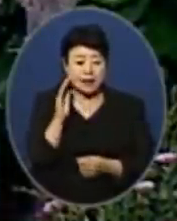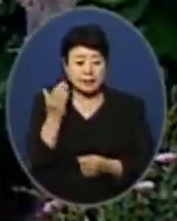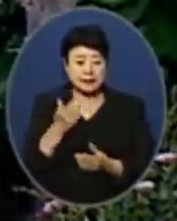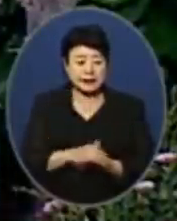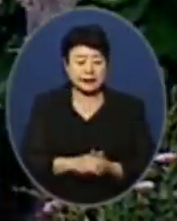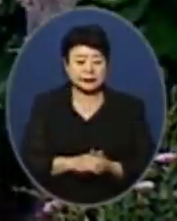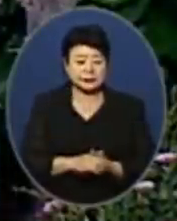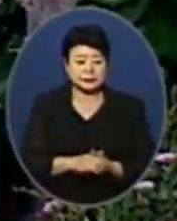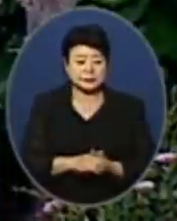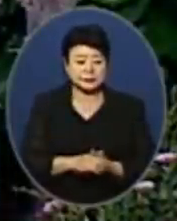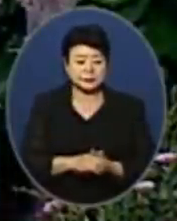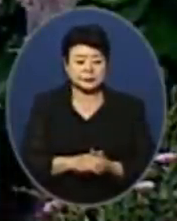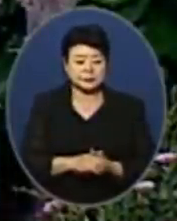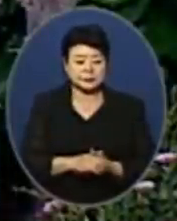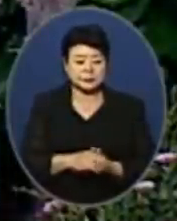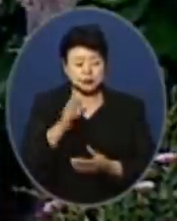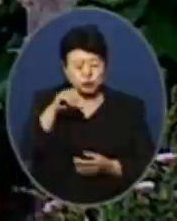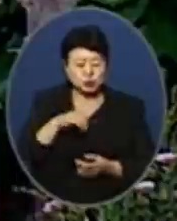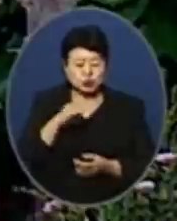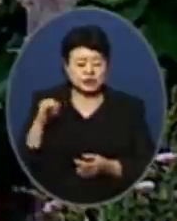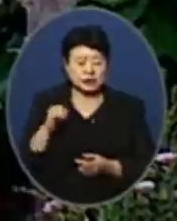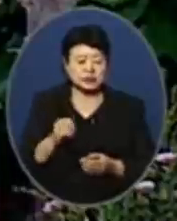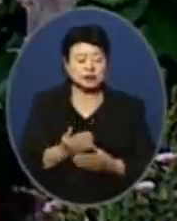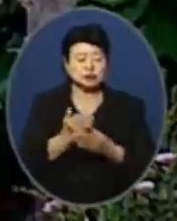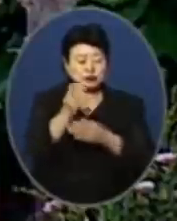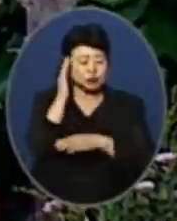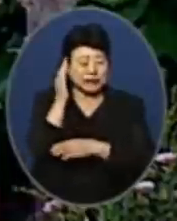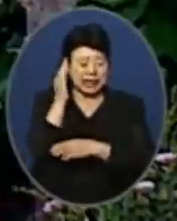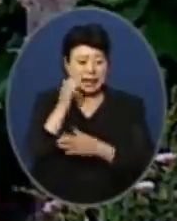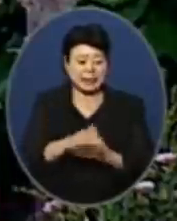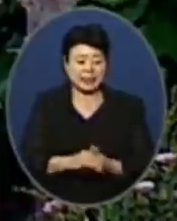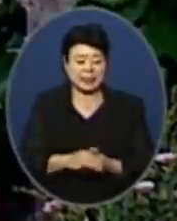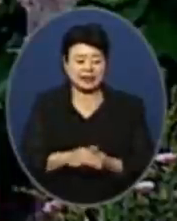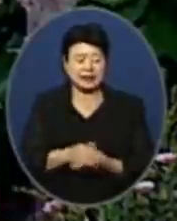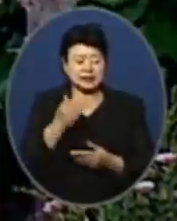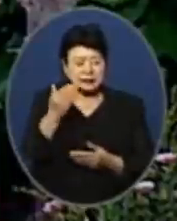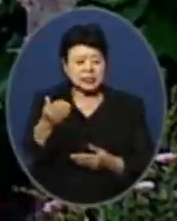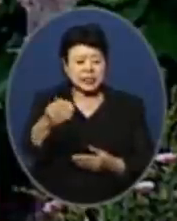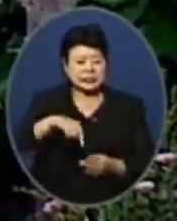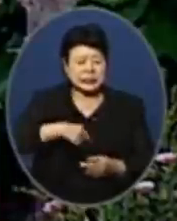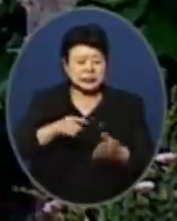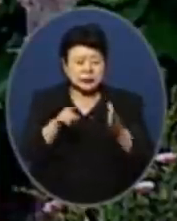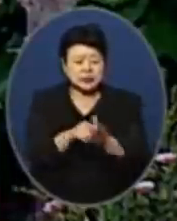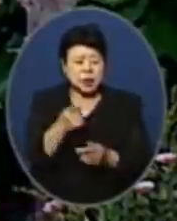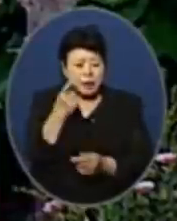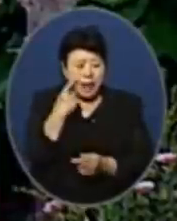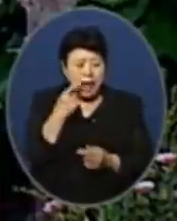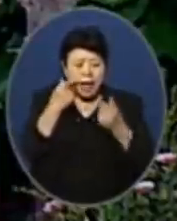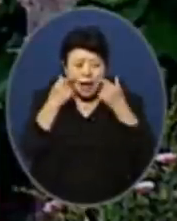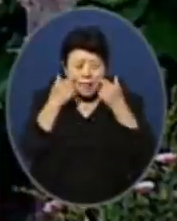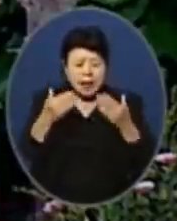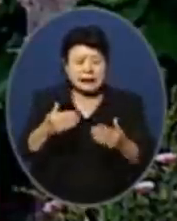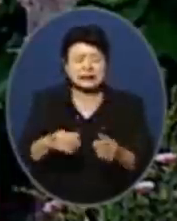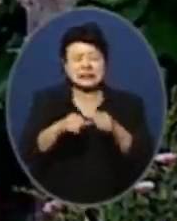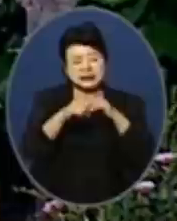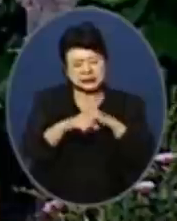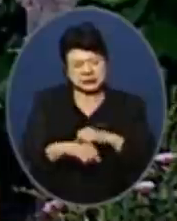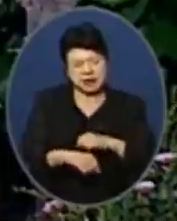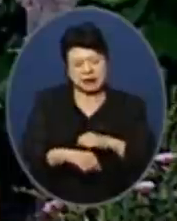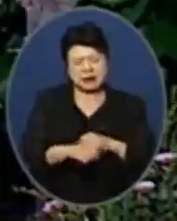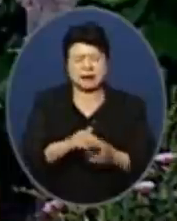그랬습니다. 무디 부흥사가 그대 자신을 믿어봐라, 반드시 실망할